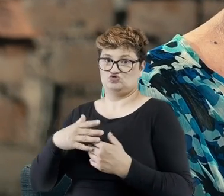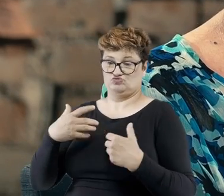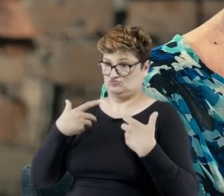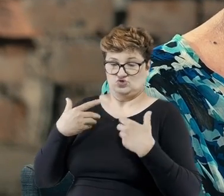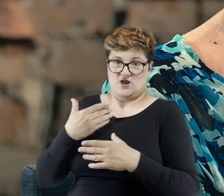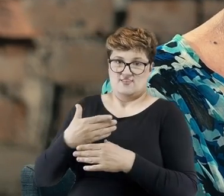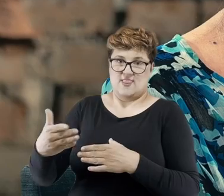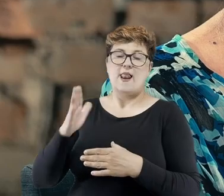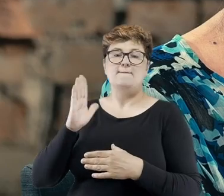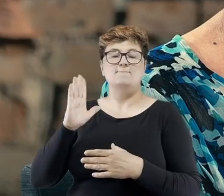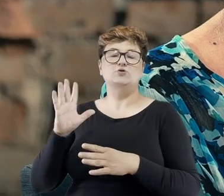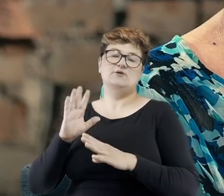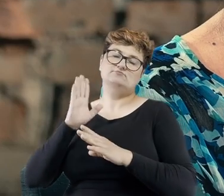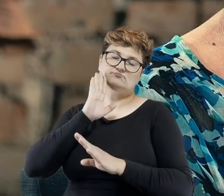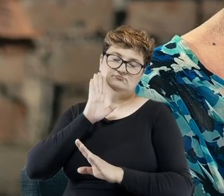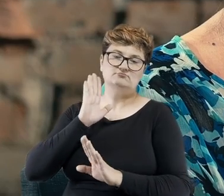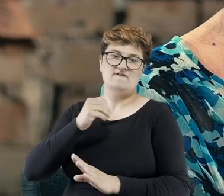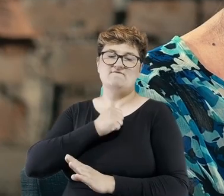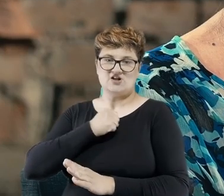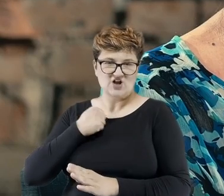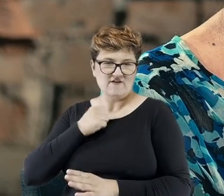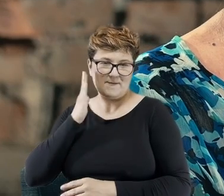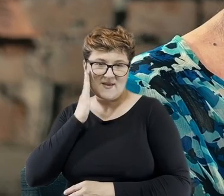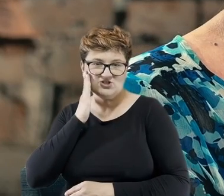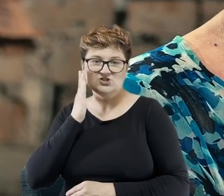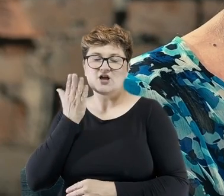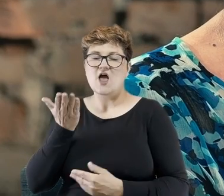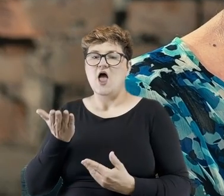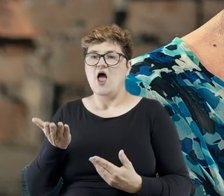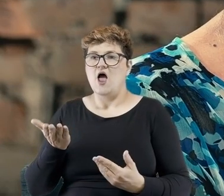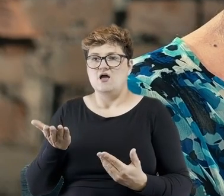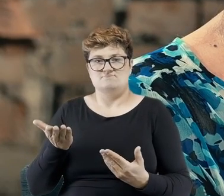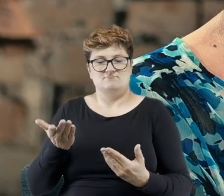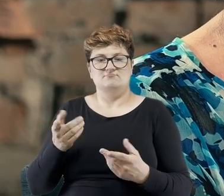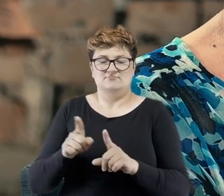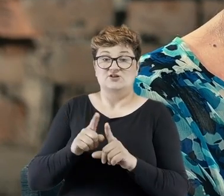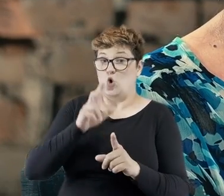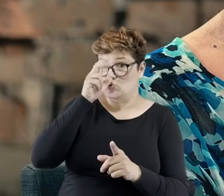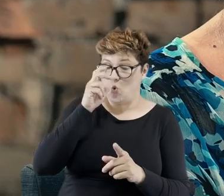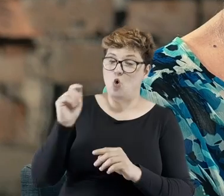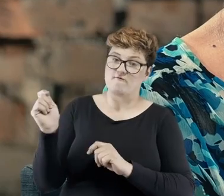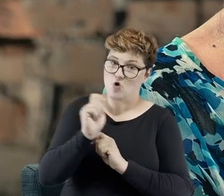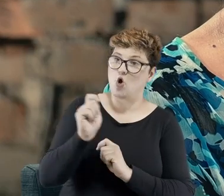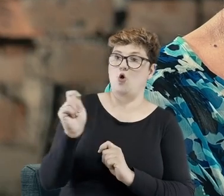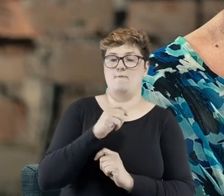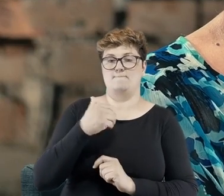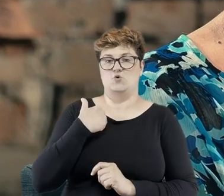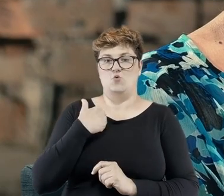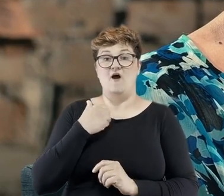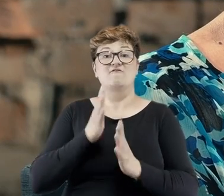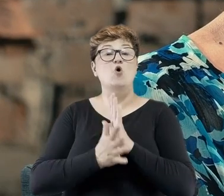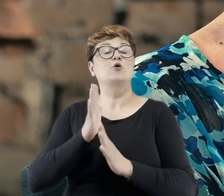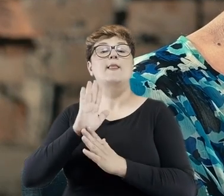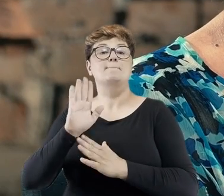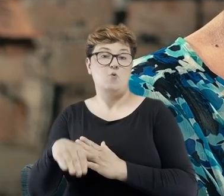Potem mieszkała bodajże w Warszawie, ale też w Orłowie przebywała. Także potem